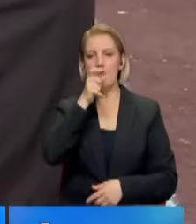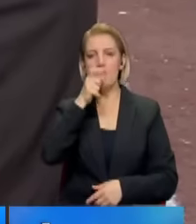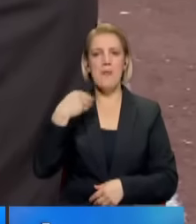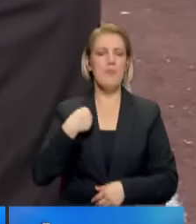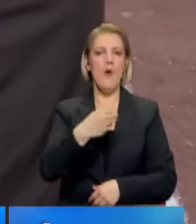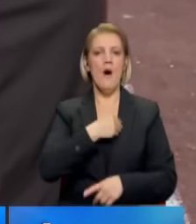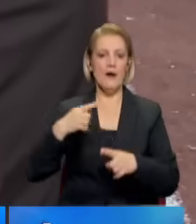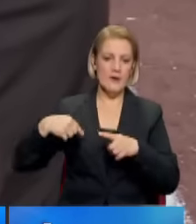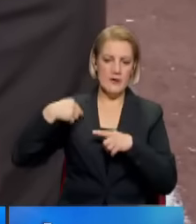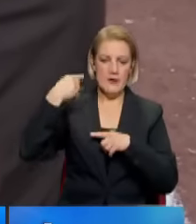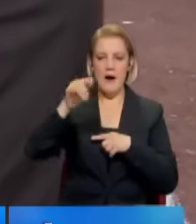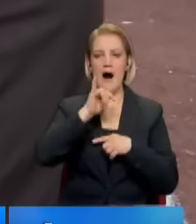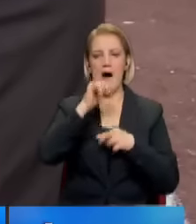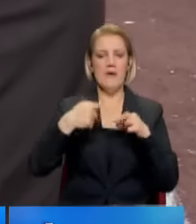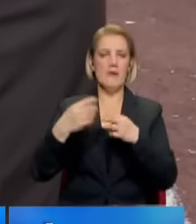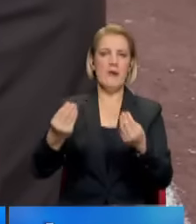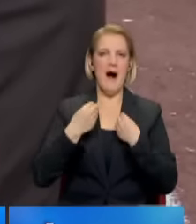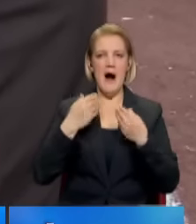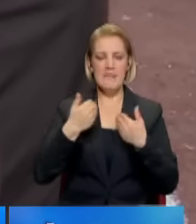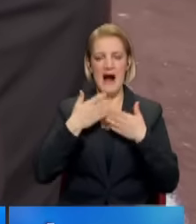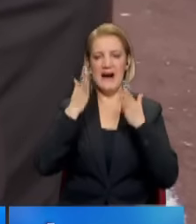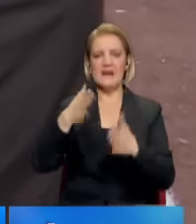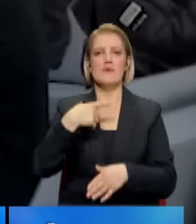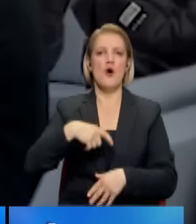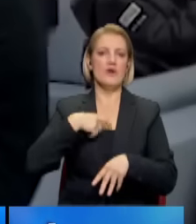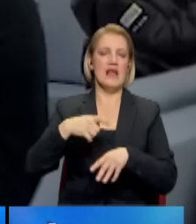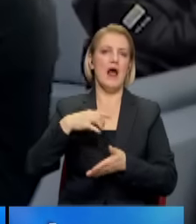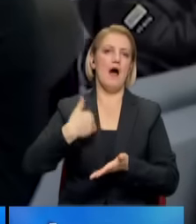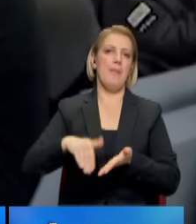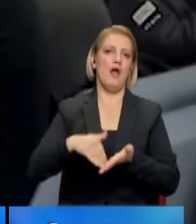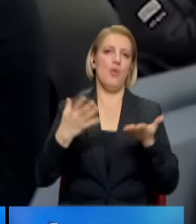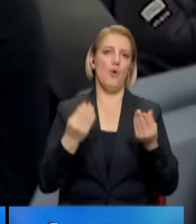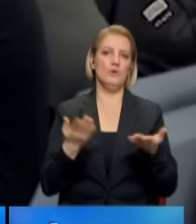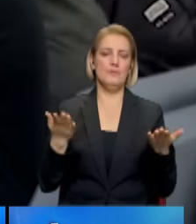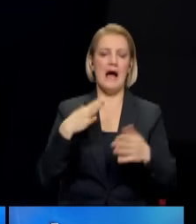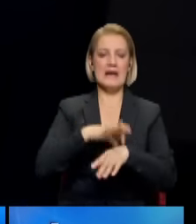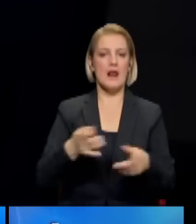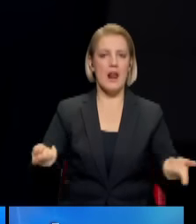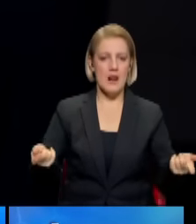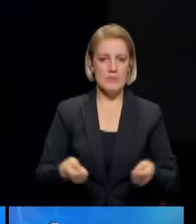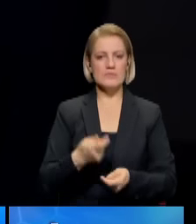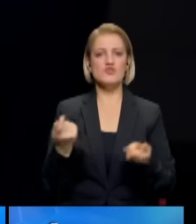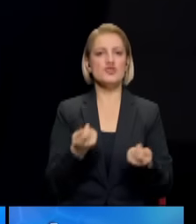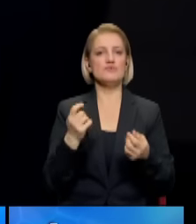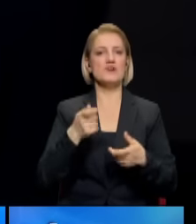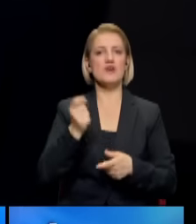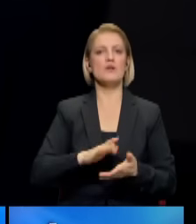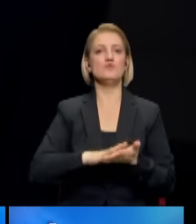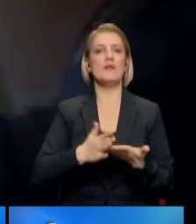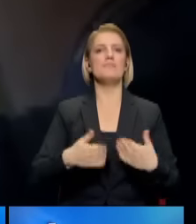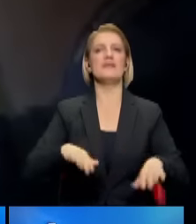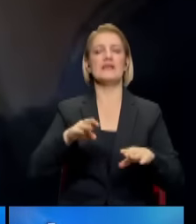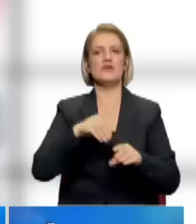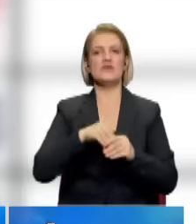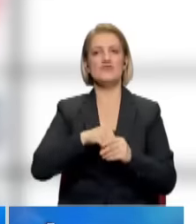muayene oldum. Ta Ağustos'a randevu verdiler. Ben de gidip özel hastanede ameliyat oldum. Hastanelerin kapatılması, çalışma şartları iyileştirilmediği için yurt